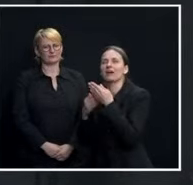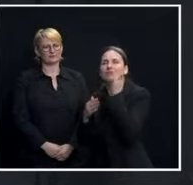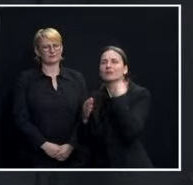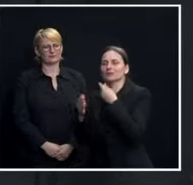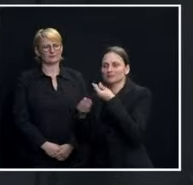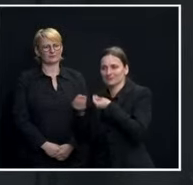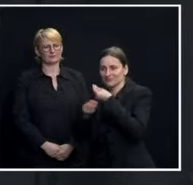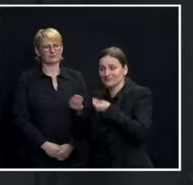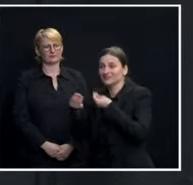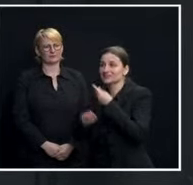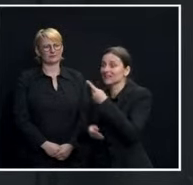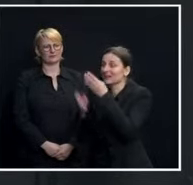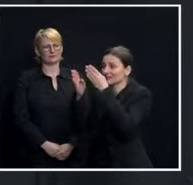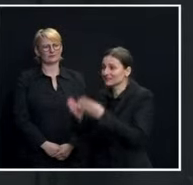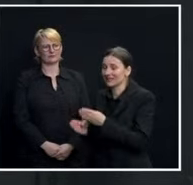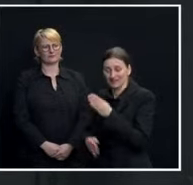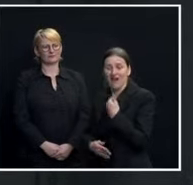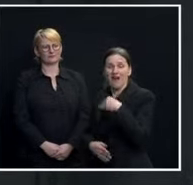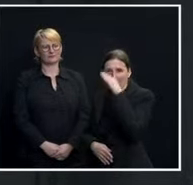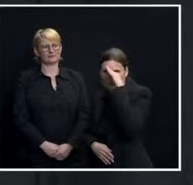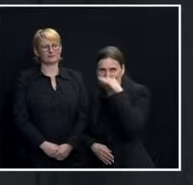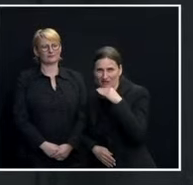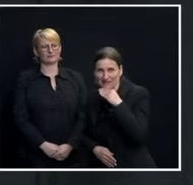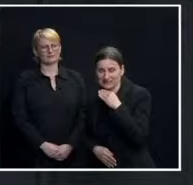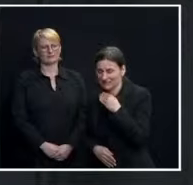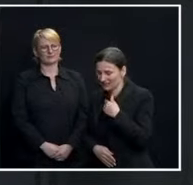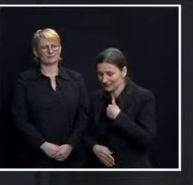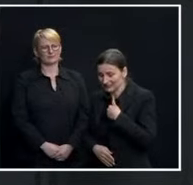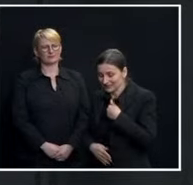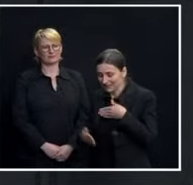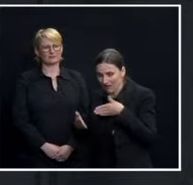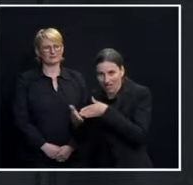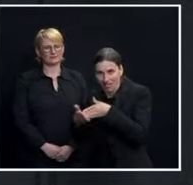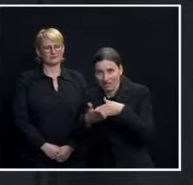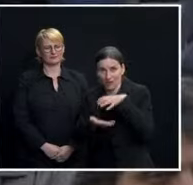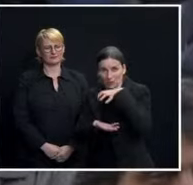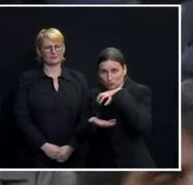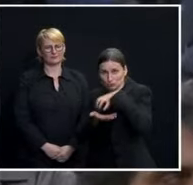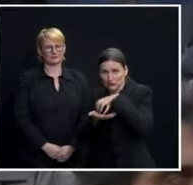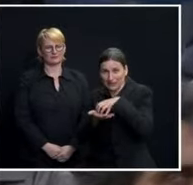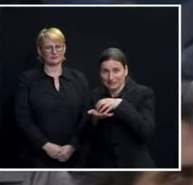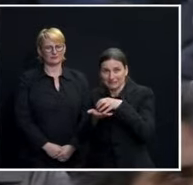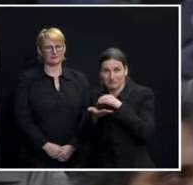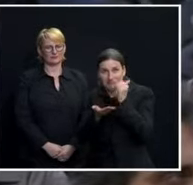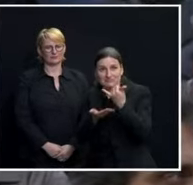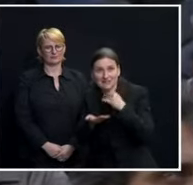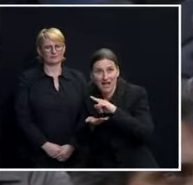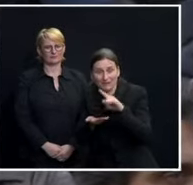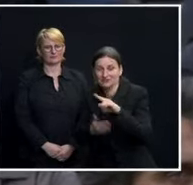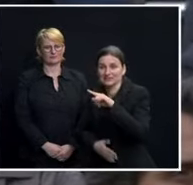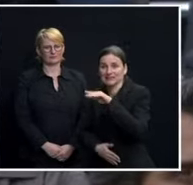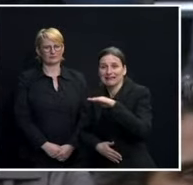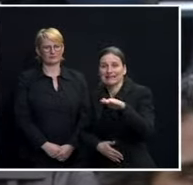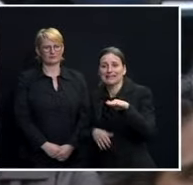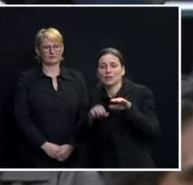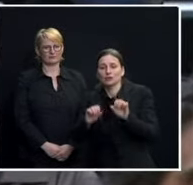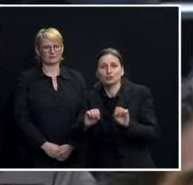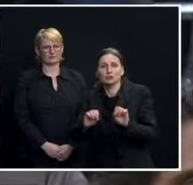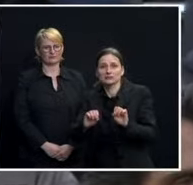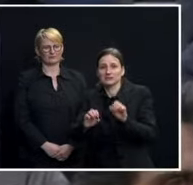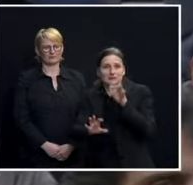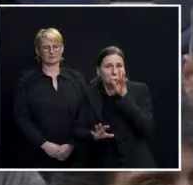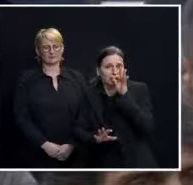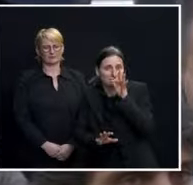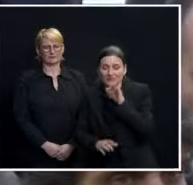bin völlig aussichtslos gewesen, ich konnte nirgendwo mehr hinreisen, ich konnte die Stadt nicht mehr verlassen, ich konnte meine Kinder nicht mehr schützen. Und wenn